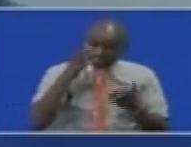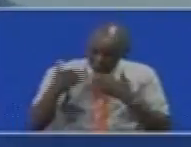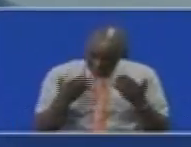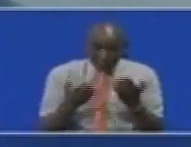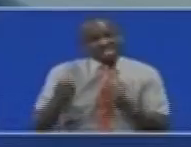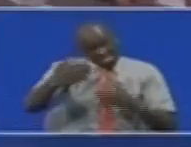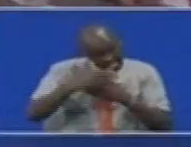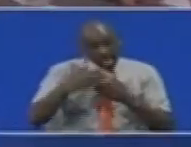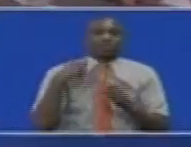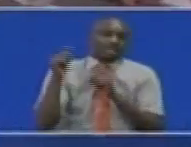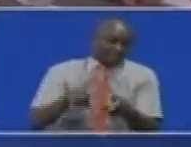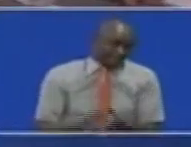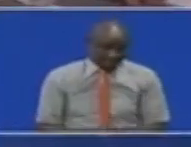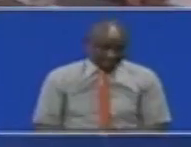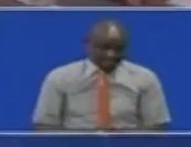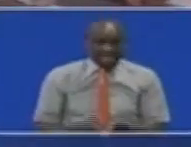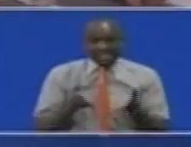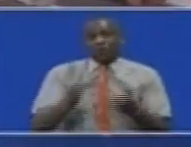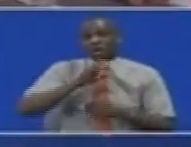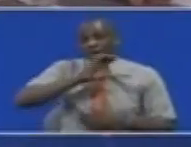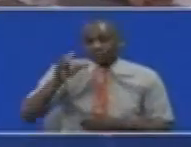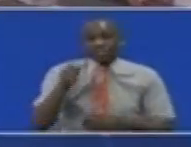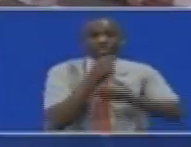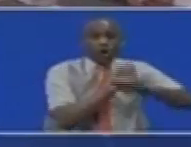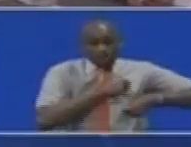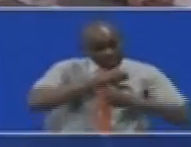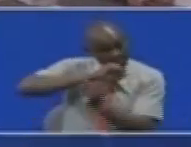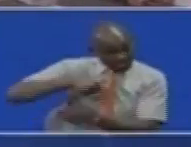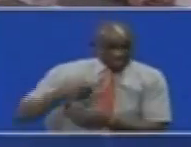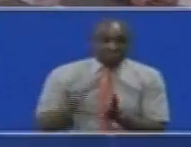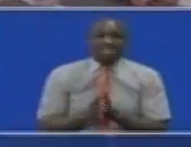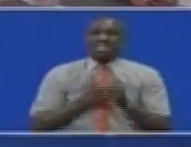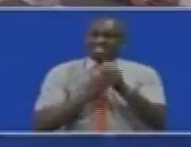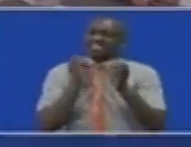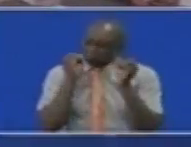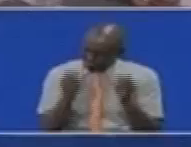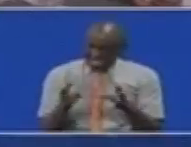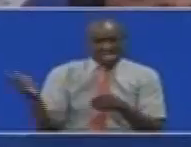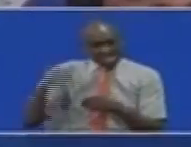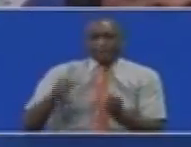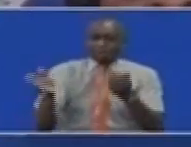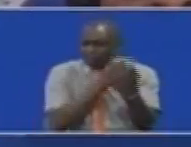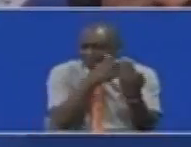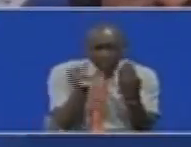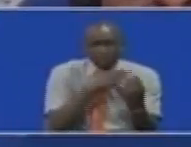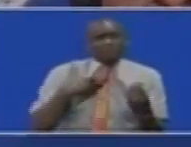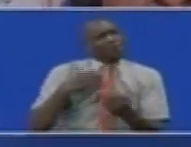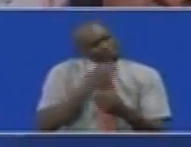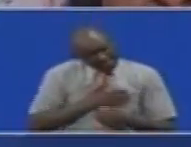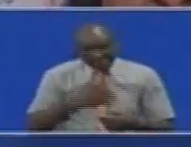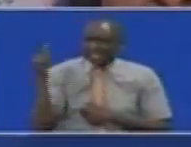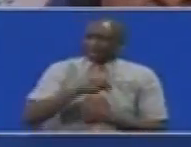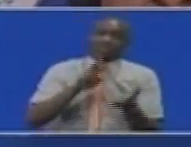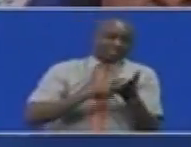kwa na kwao. Na katika kaunti ya Homa Bay, viongozi walijitokeza kwa rai wenyeji kujitokeza kwa wingi ili